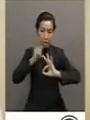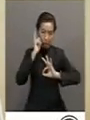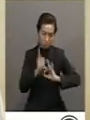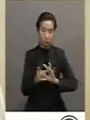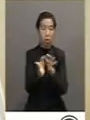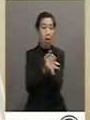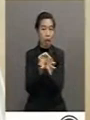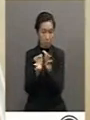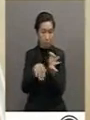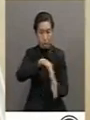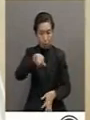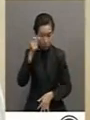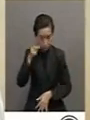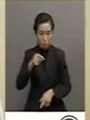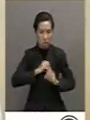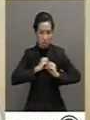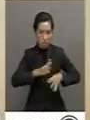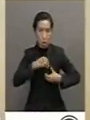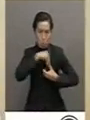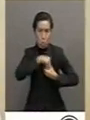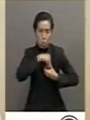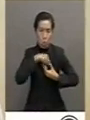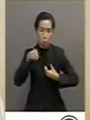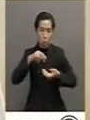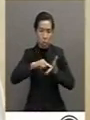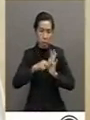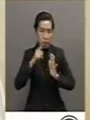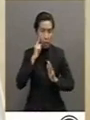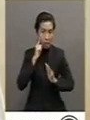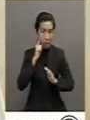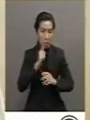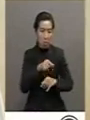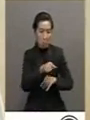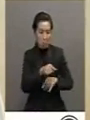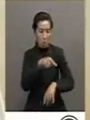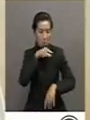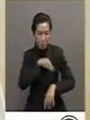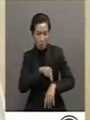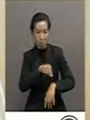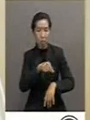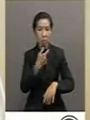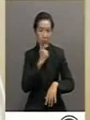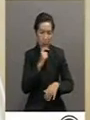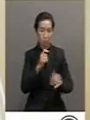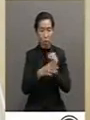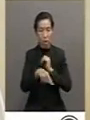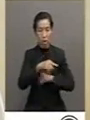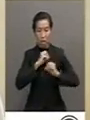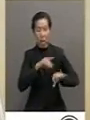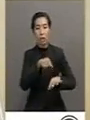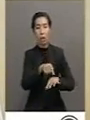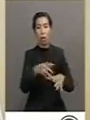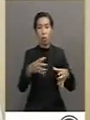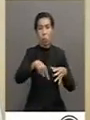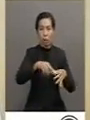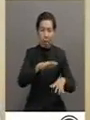ใจก็คือว่าความเกลียดชังที่อยู่บนฐานเพศเนี่ยมันมีอยู่จริงคนเหล่านี้เขาถูกทำร้ายถูกรังแกมา